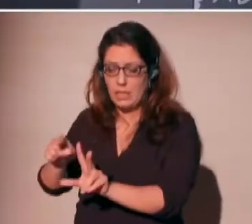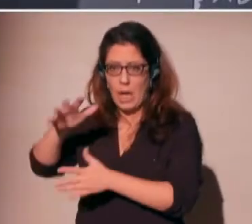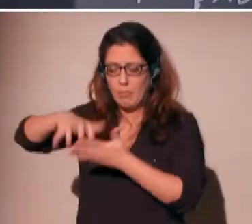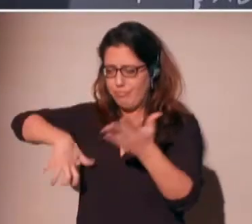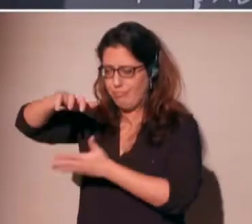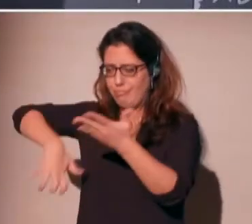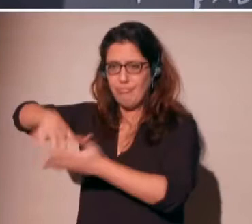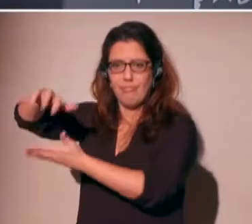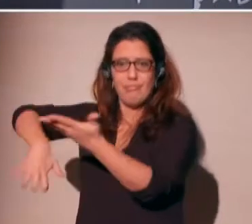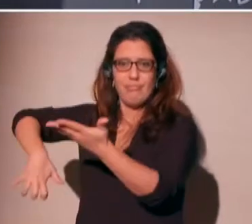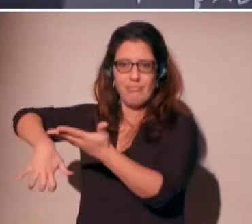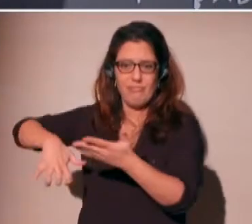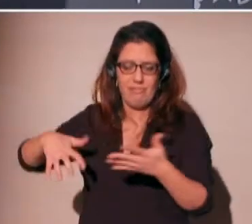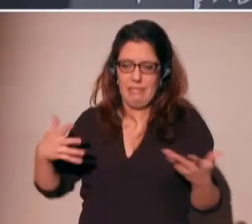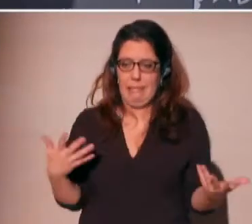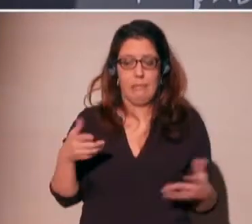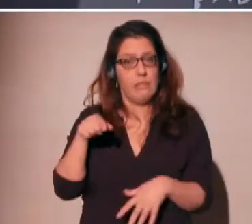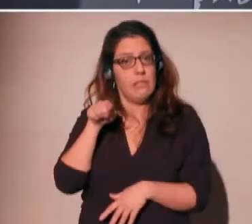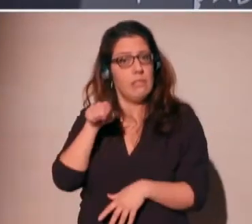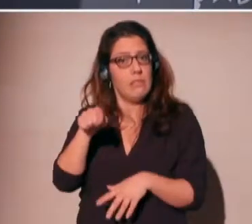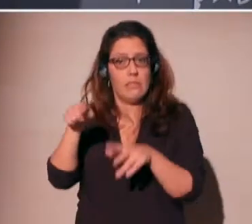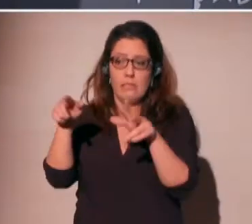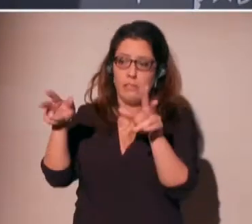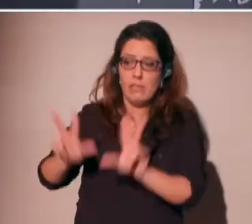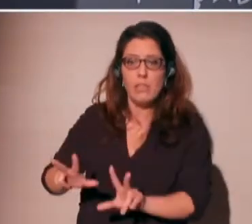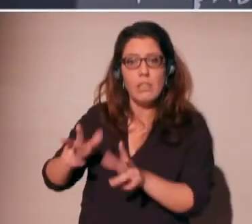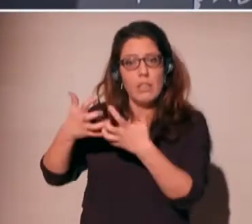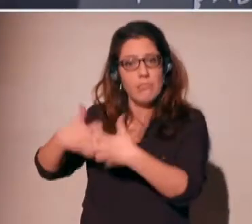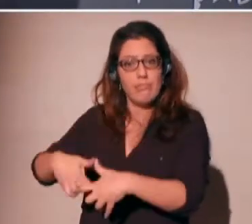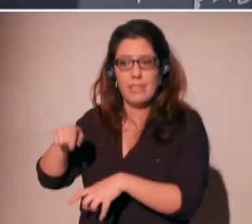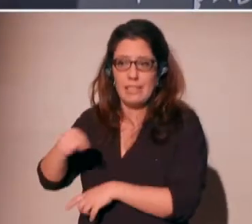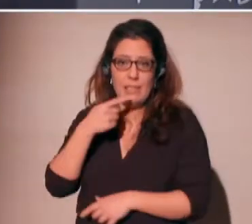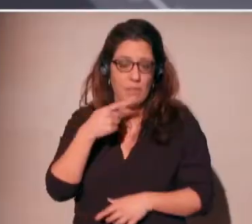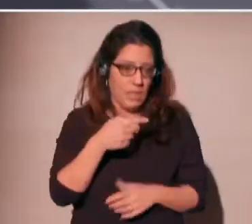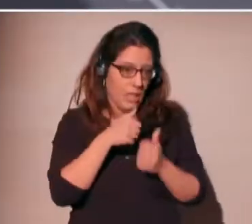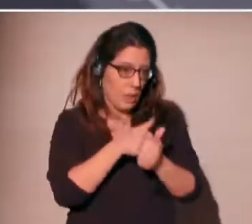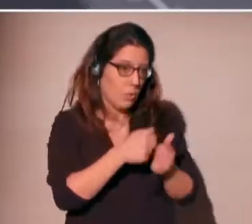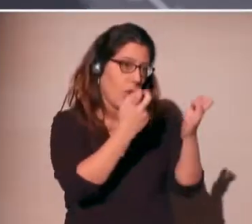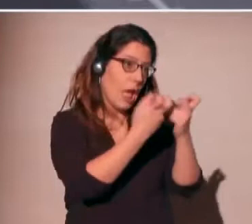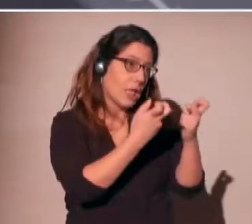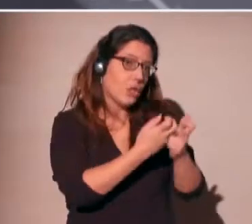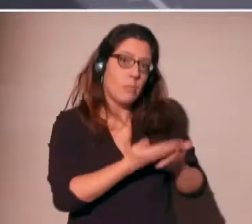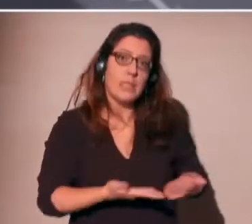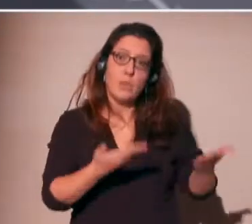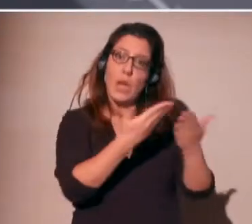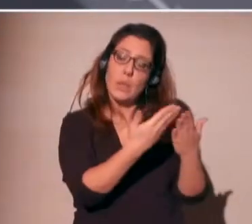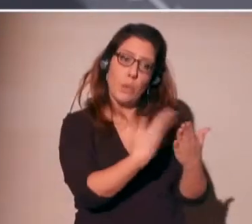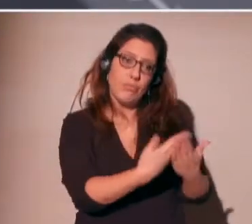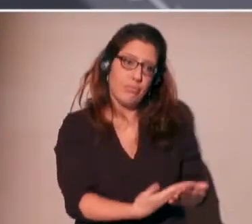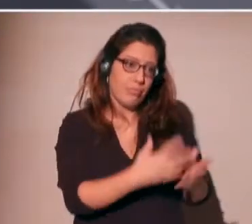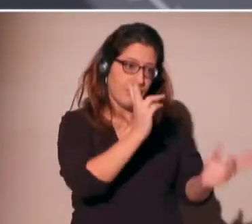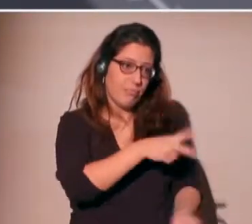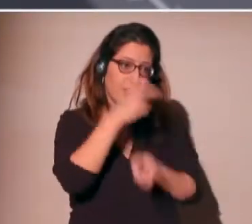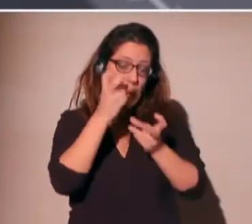basés sur des circuits ne peuvent pas apprendre ces concepts à partir d'un nombre raisonnable d'exemples. Et par conséquent,